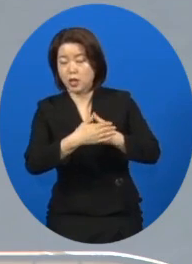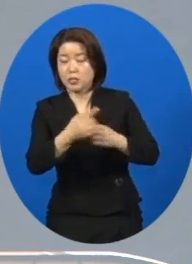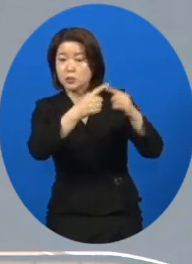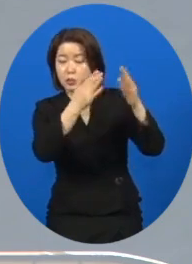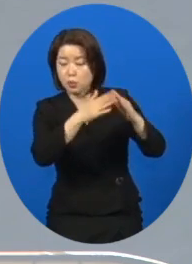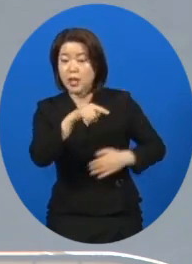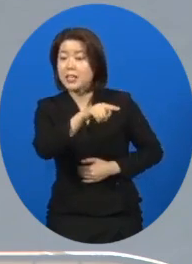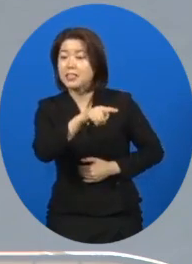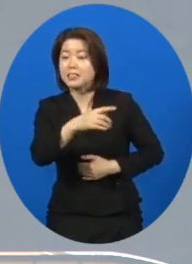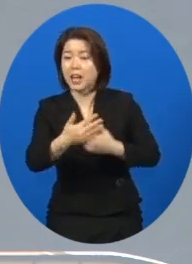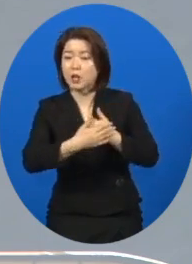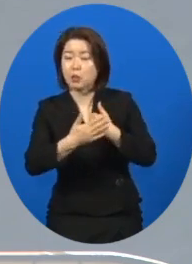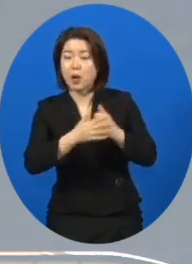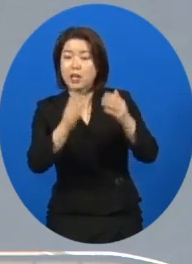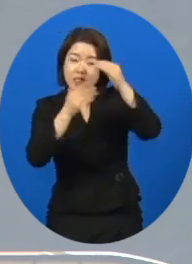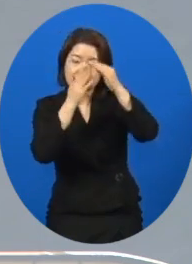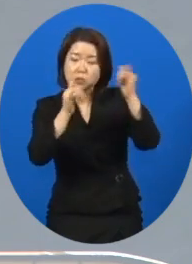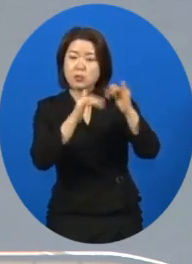성도에게